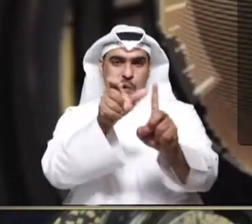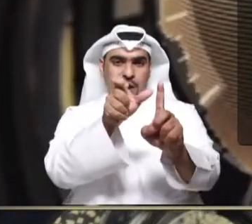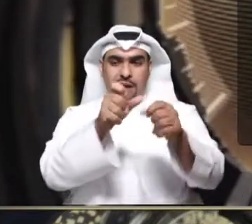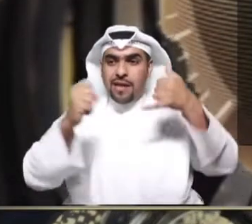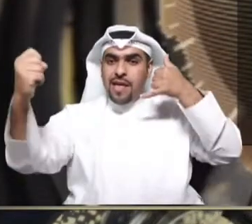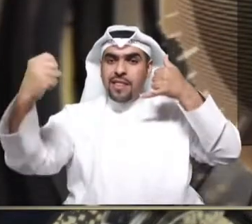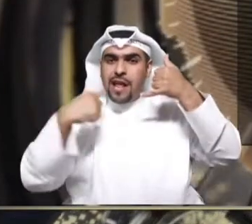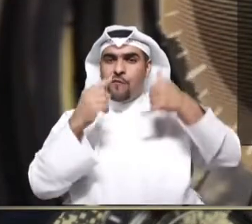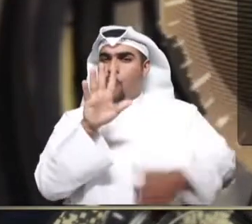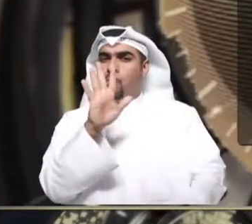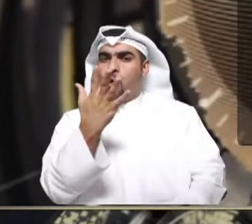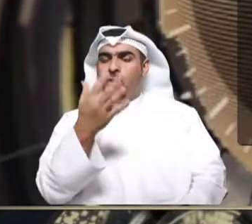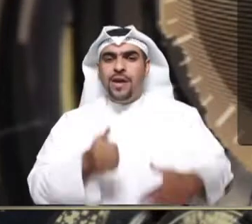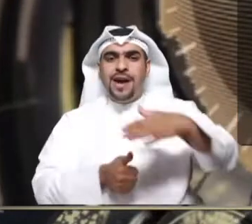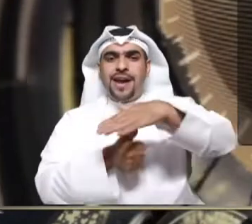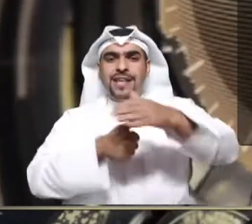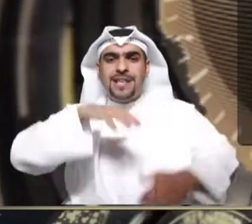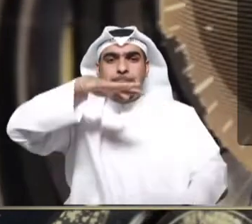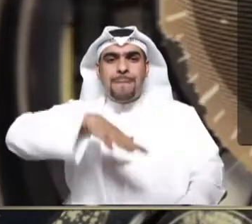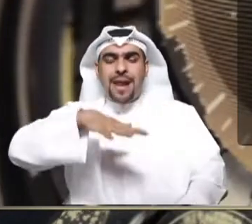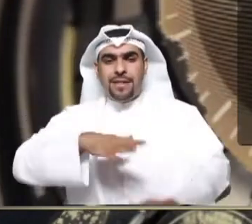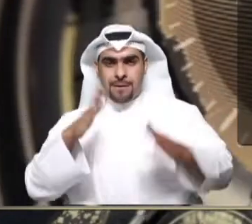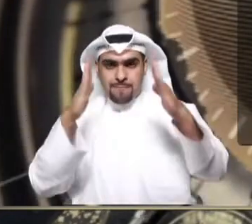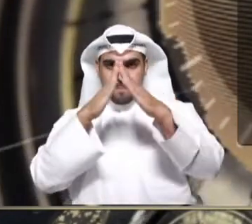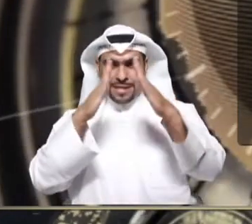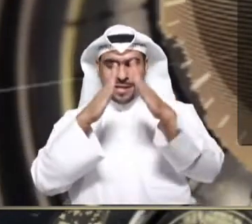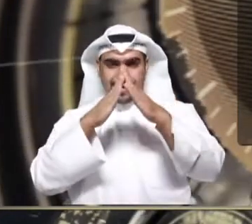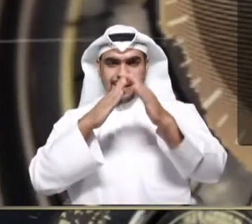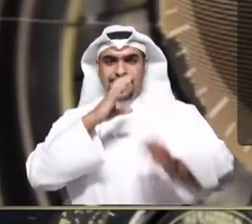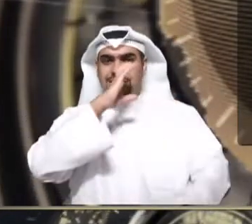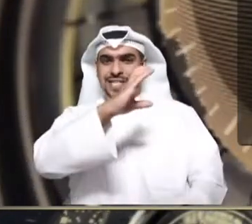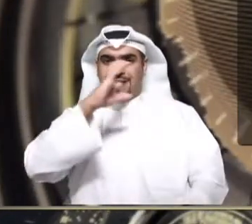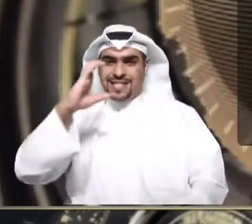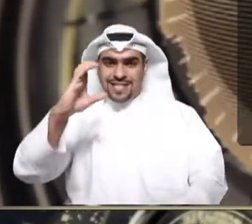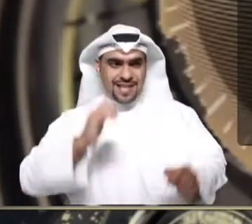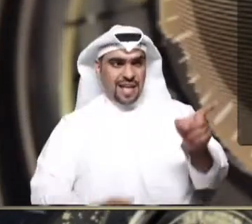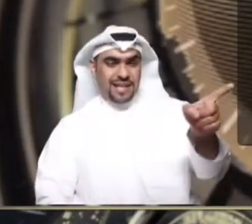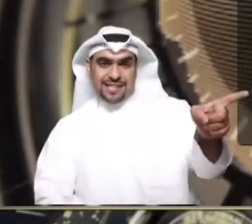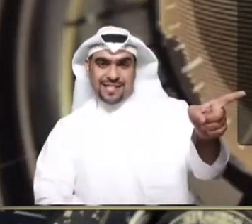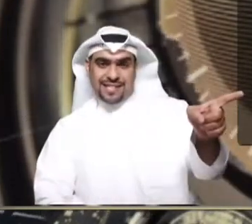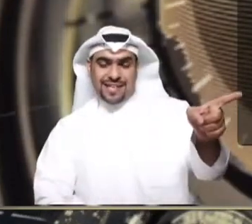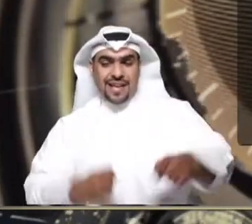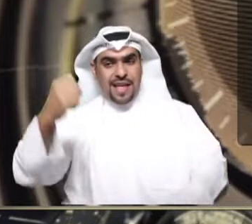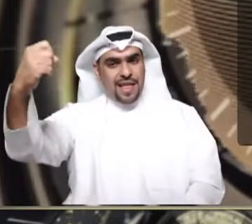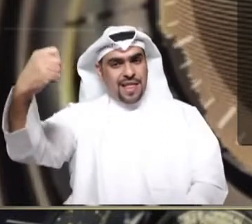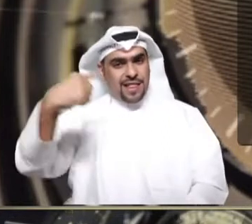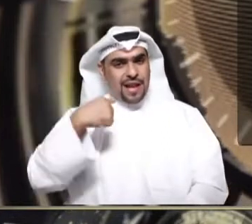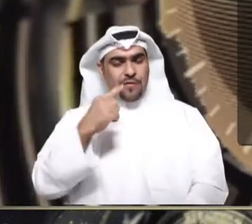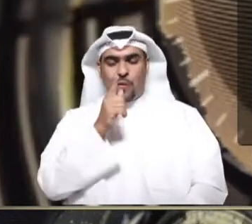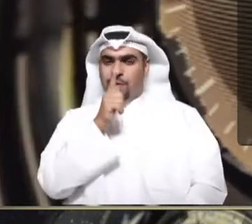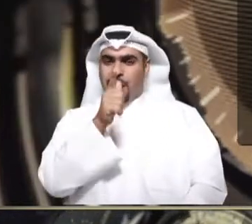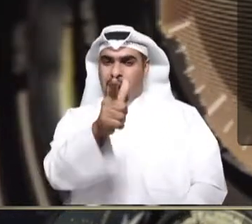هاتفيا من أخيه فخامة الرئيس عبد الفتاح السيسي رئيس جمهورية مصر العربية